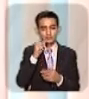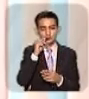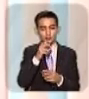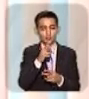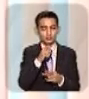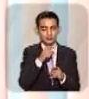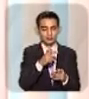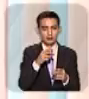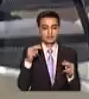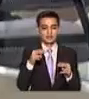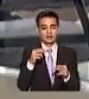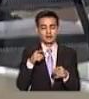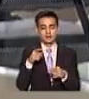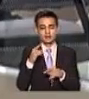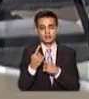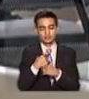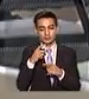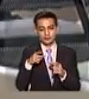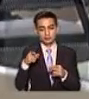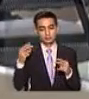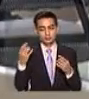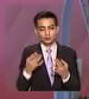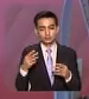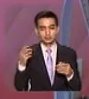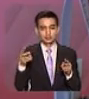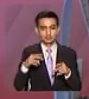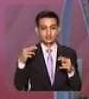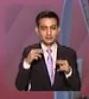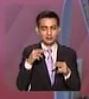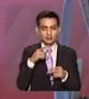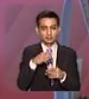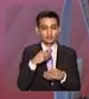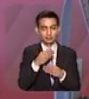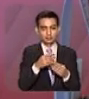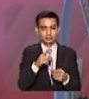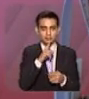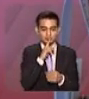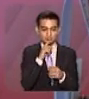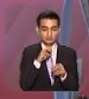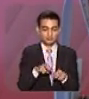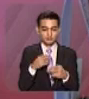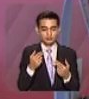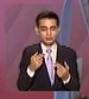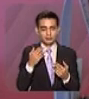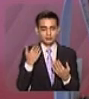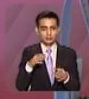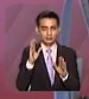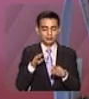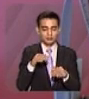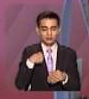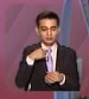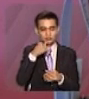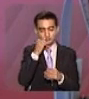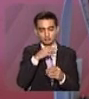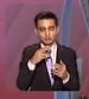лишь свидетелем, а потерпевшей стороной признается кредитная организация. Не надо сидеть и молчать, надо как бы придавать это все огласке. Я